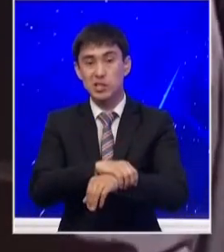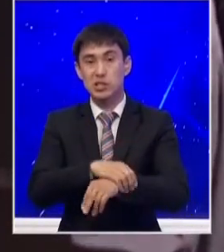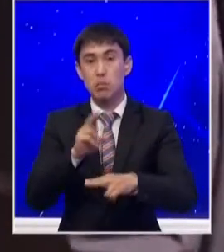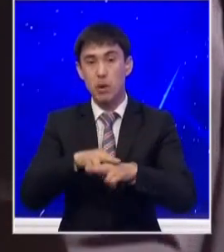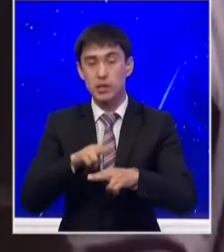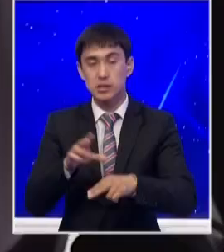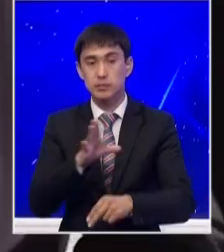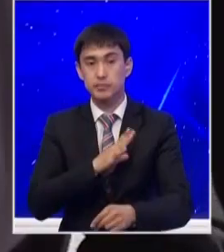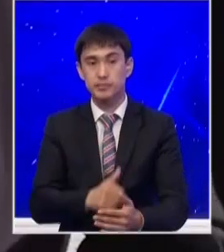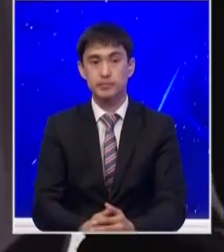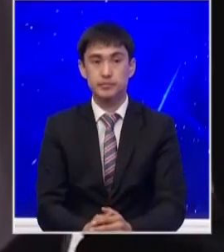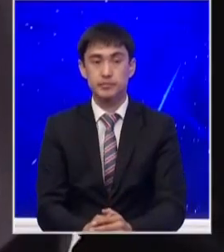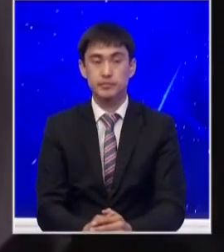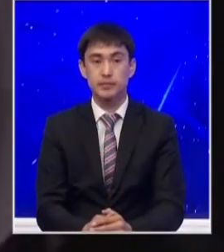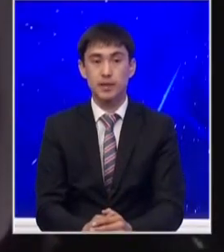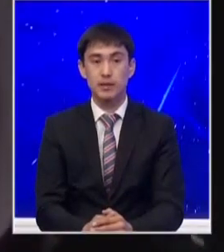полиции